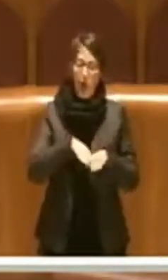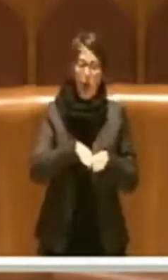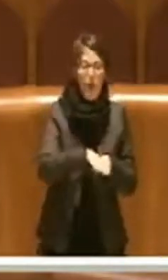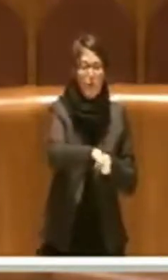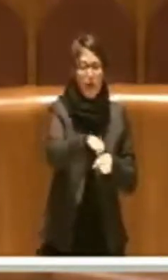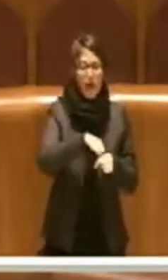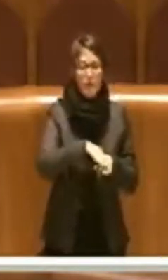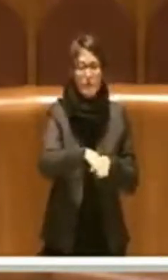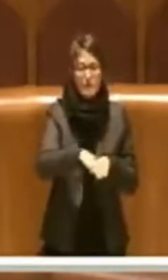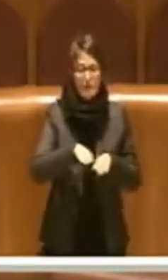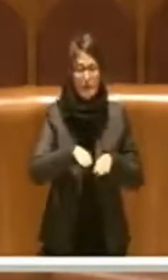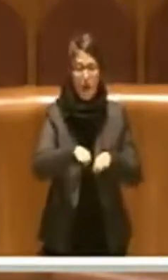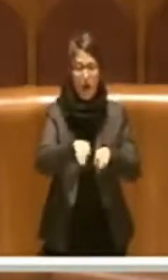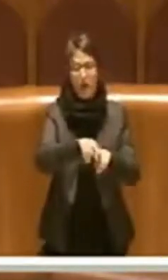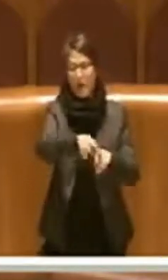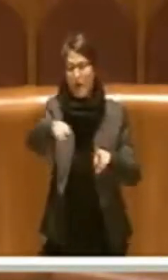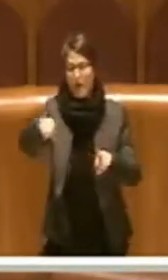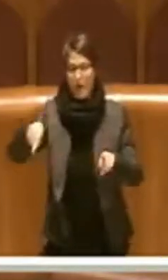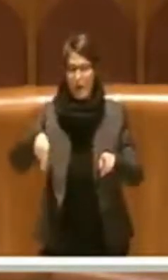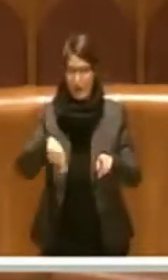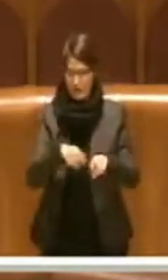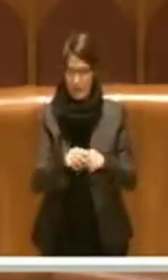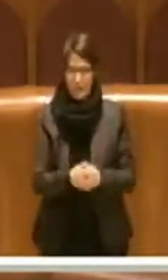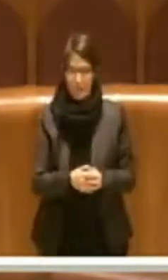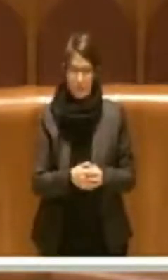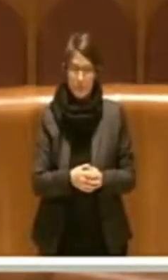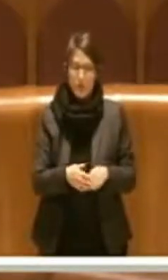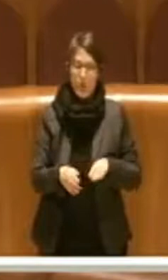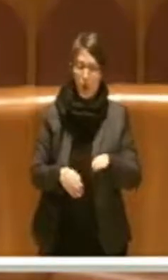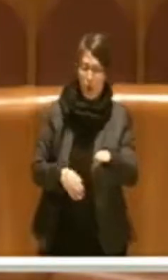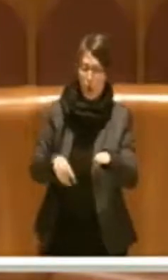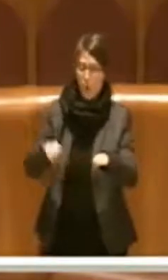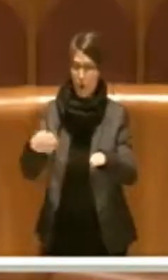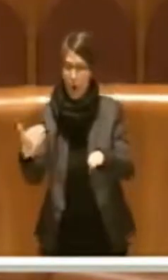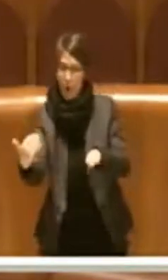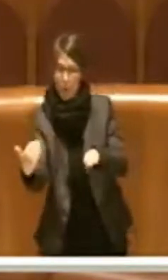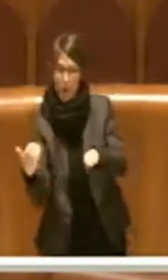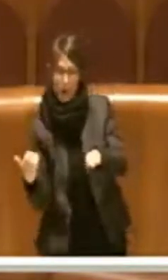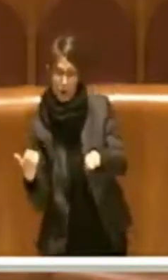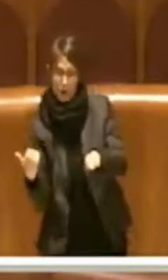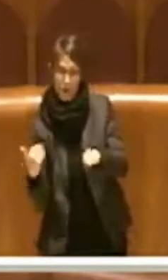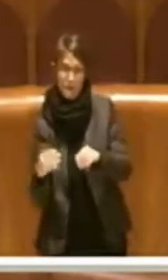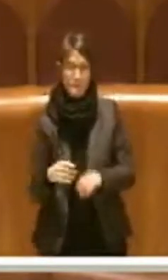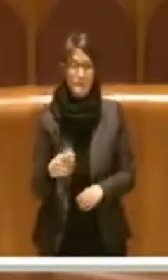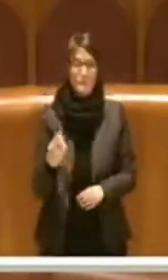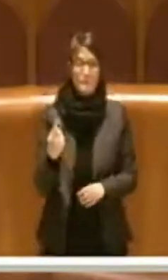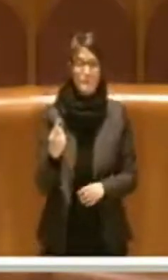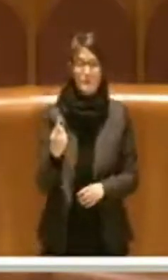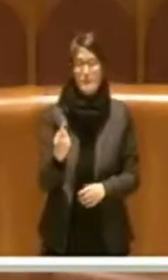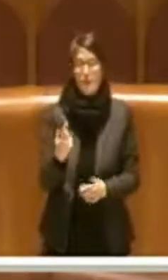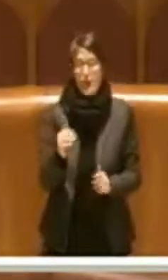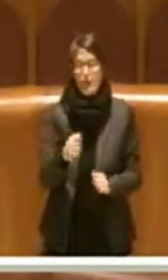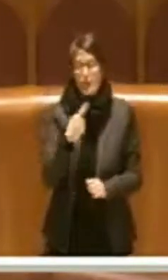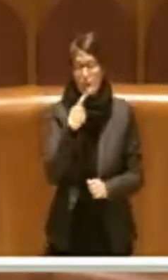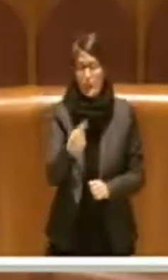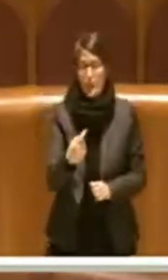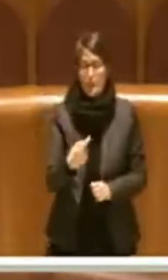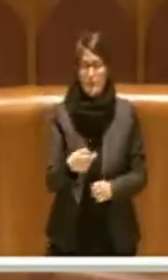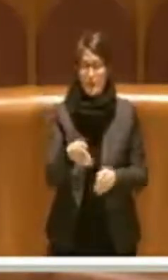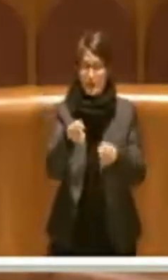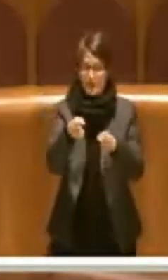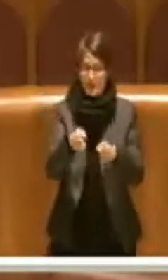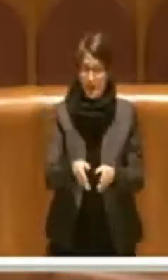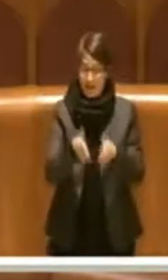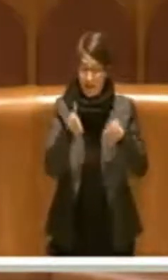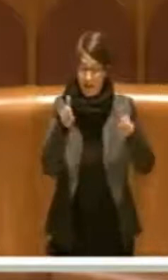di marcia per ognuna di queste strade. Paradossalmente possiamo dire che ad oggi il raddoppio di via di Selva